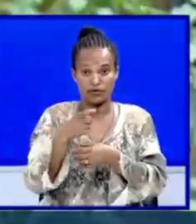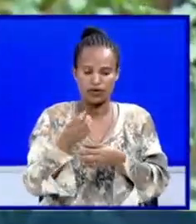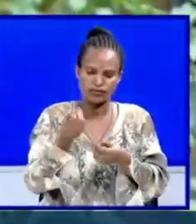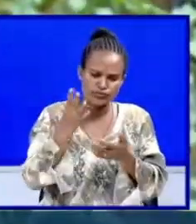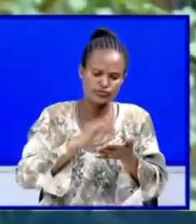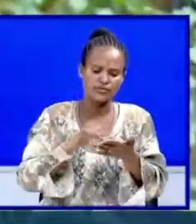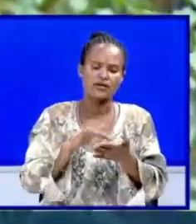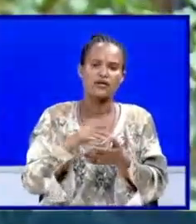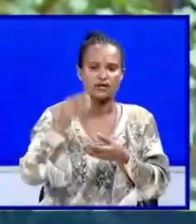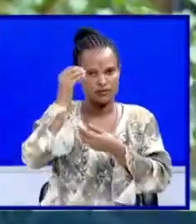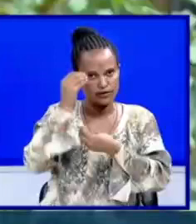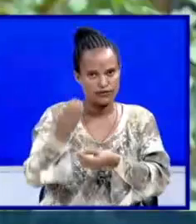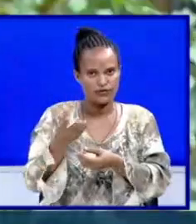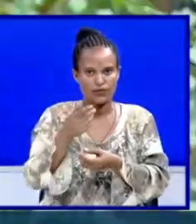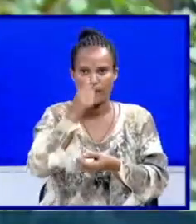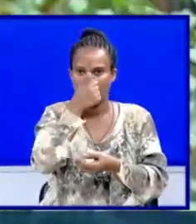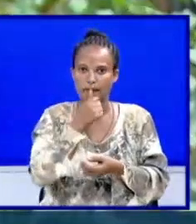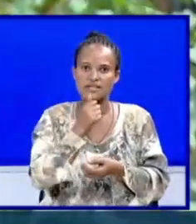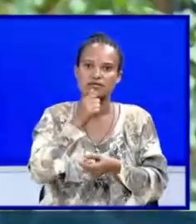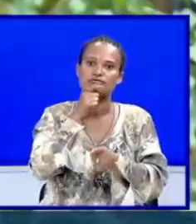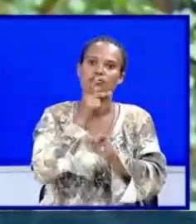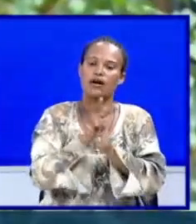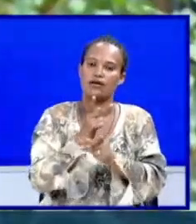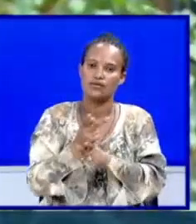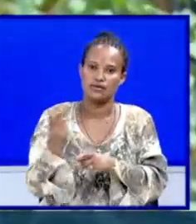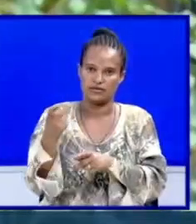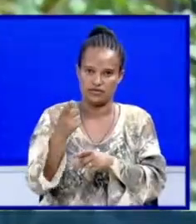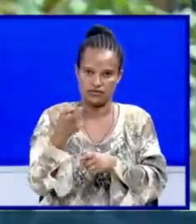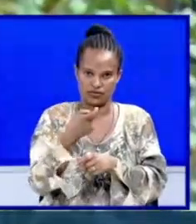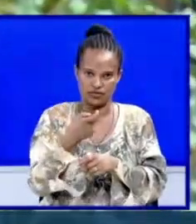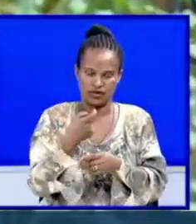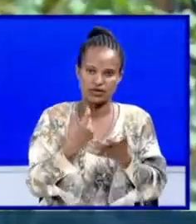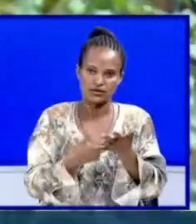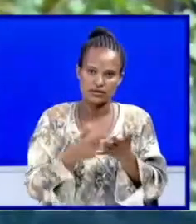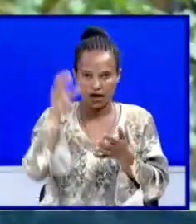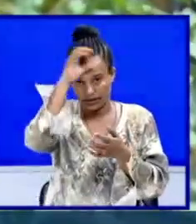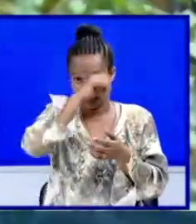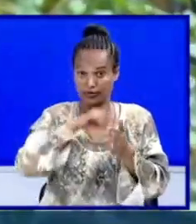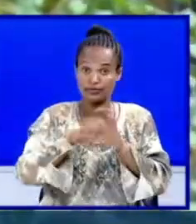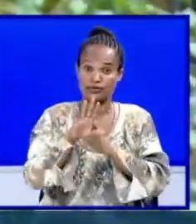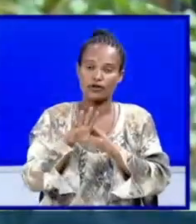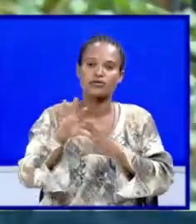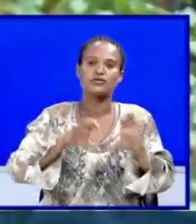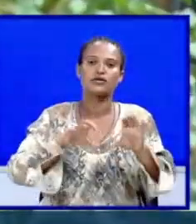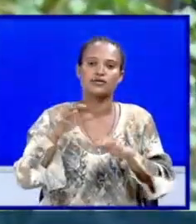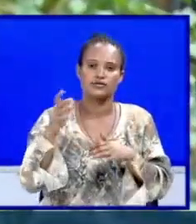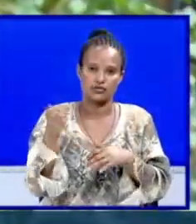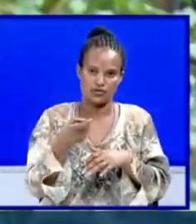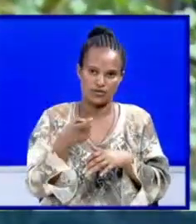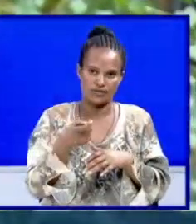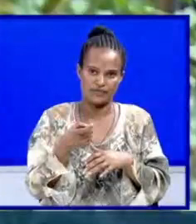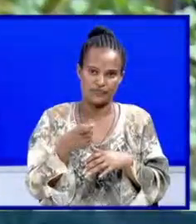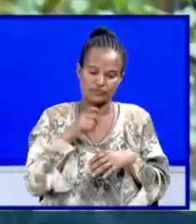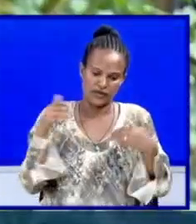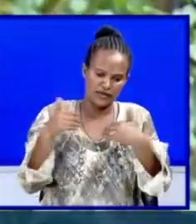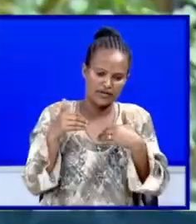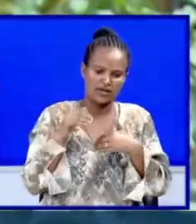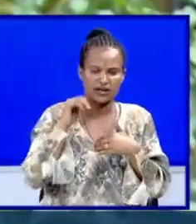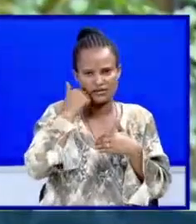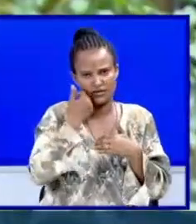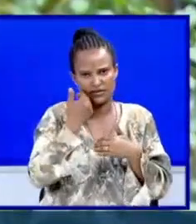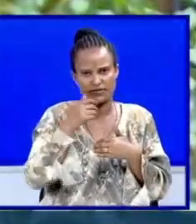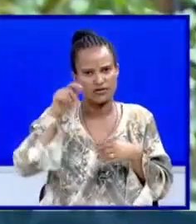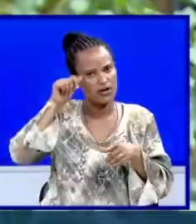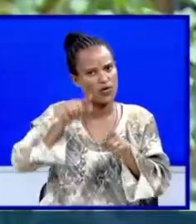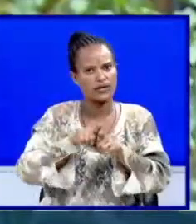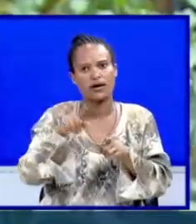መፅናዕቲ እውን ከም ዝሕበሮ ምስጢሩ ዝሓለወ ስራሓት ስለ ዝኾነ እዚ ኣብ ግምት ብምእታው ዝካየድ ስለ ዝኾነ ምንም ከይፈርሐን ከይተሰከፋን ኣሕዋትና